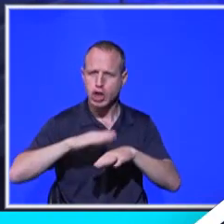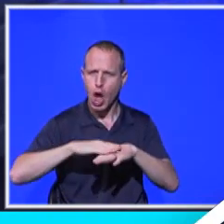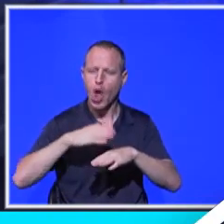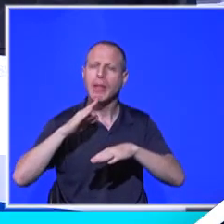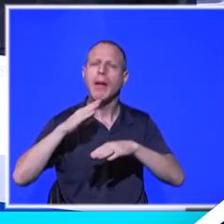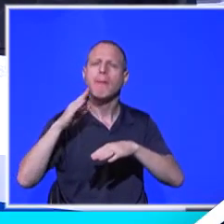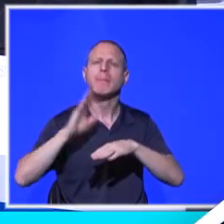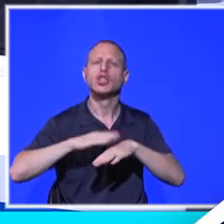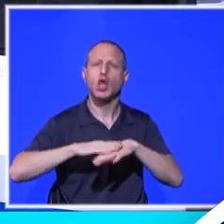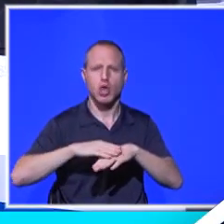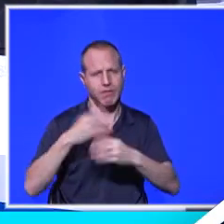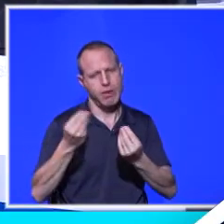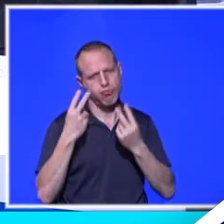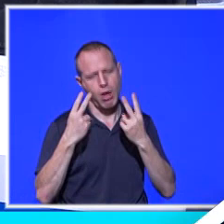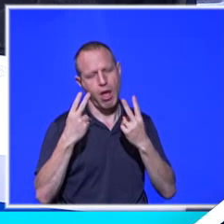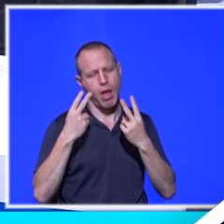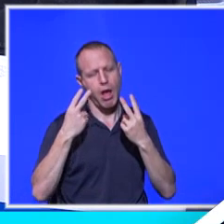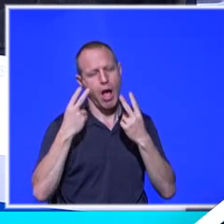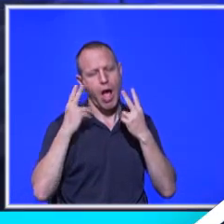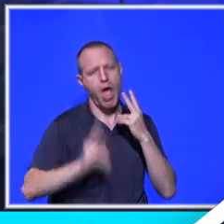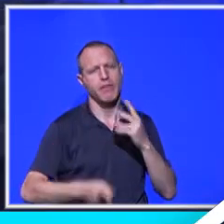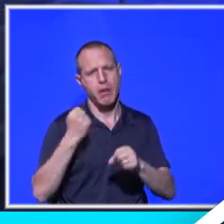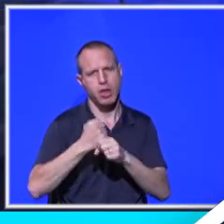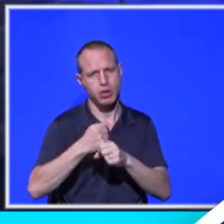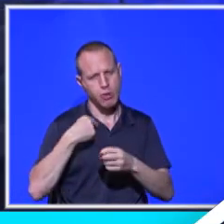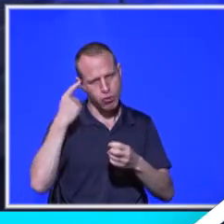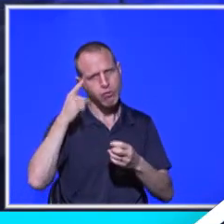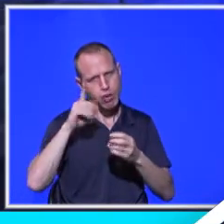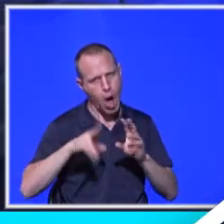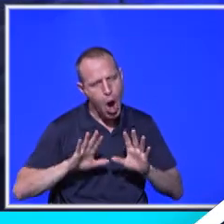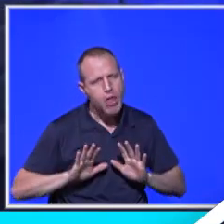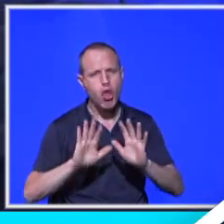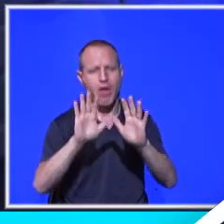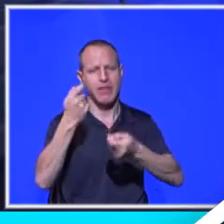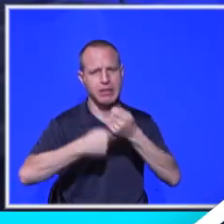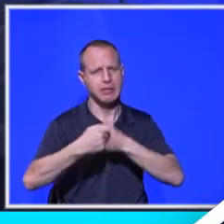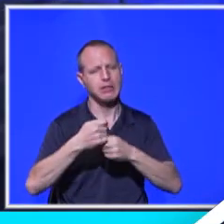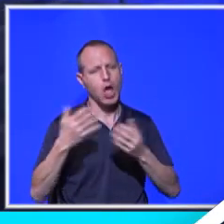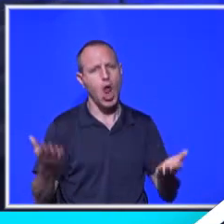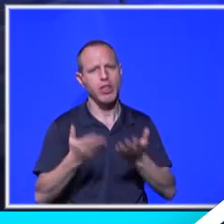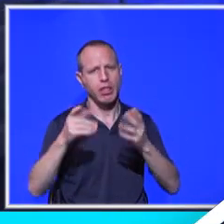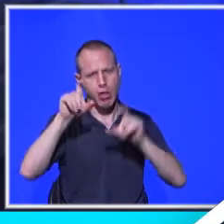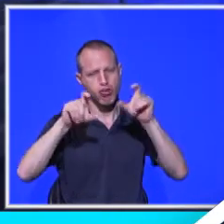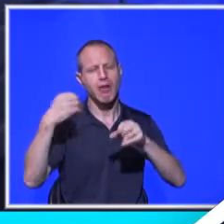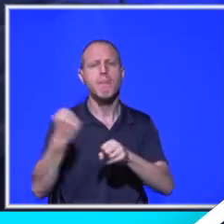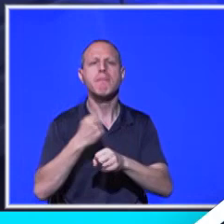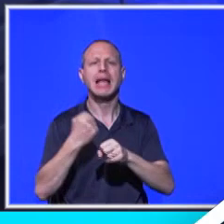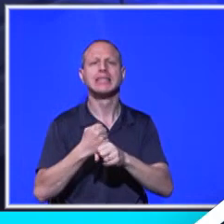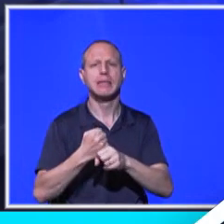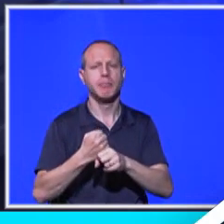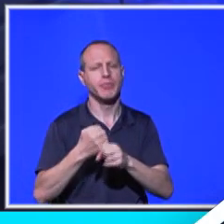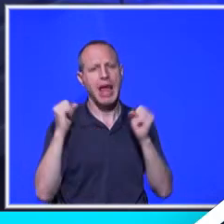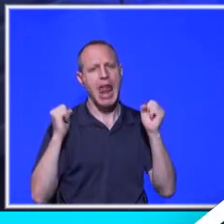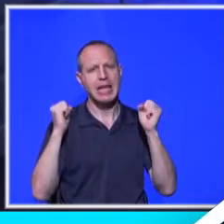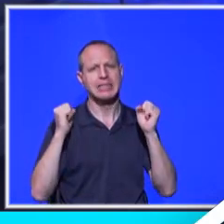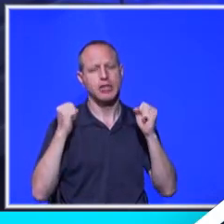שחייבים לעשות. אני חושב שזה יכול מאוד מאוד ככה להניע את העסק, לעודד אנשים ומעסיקים, להחזיק